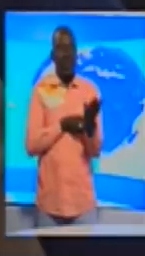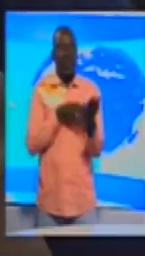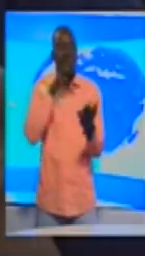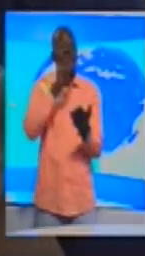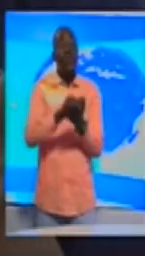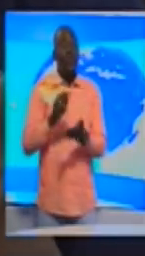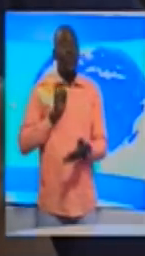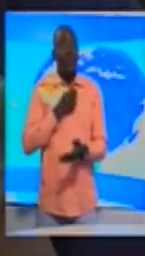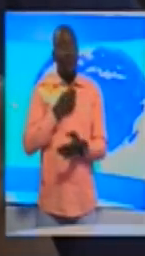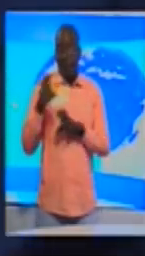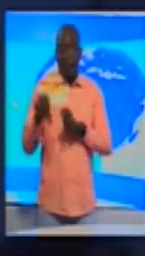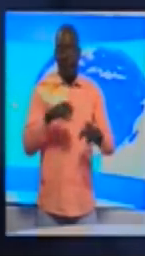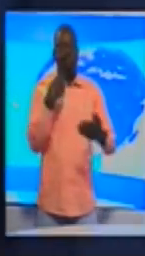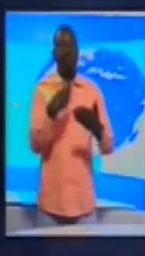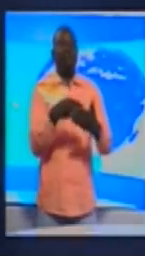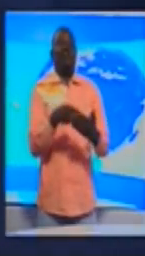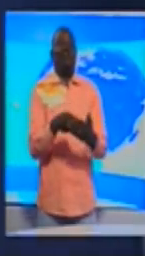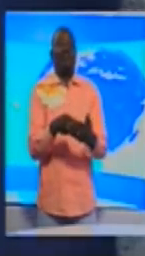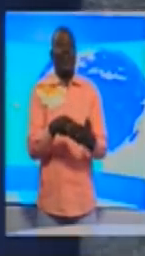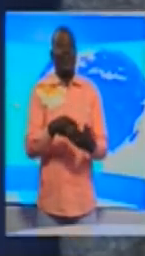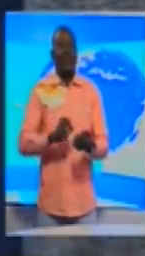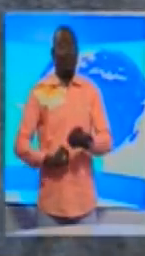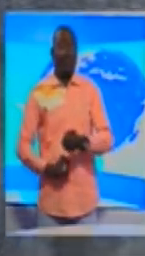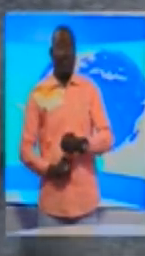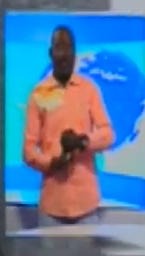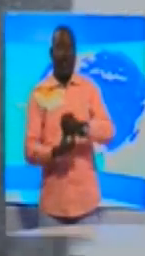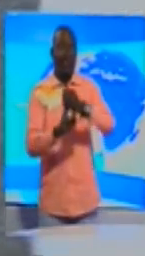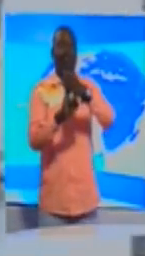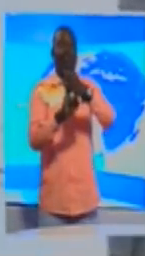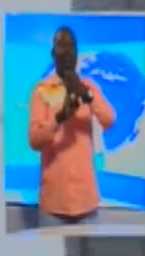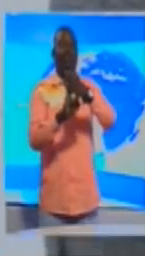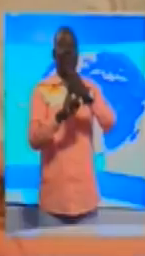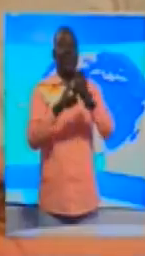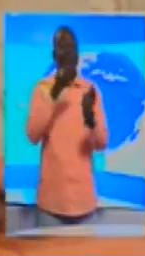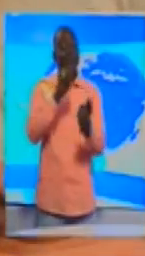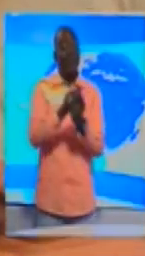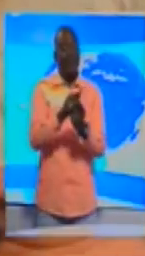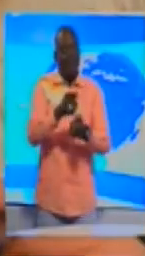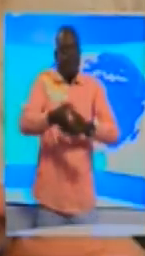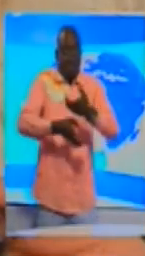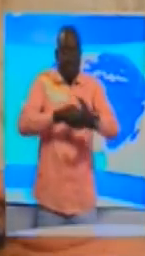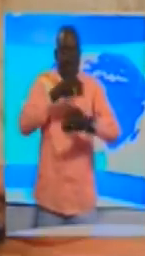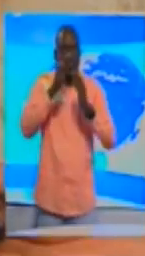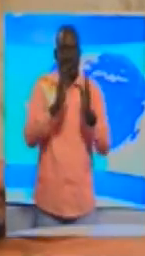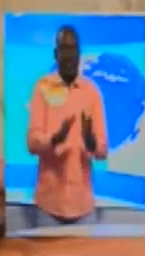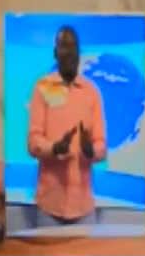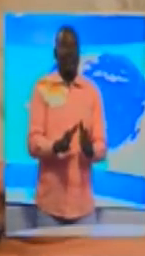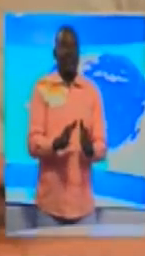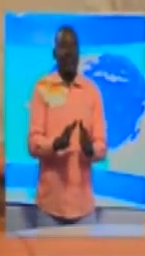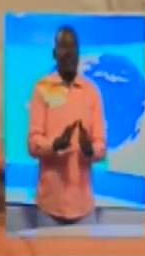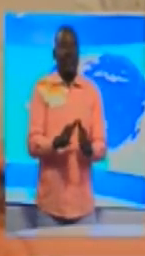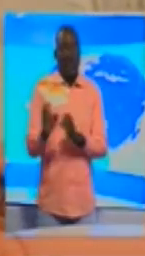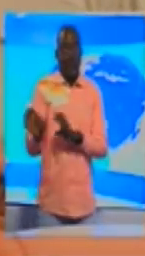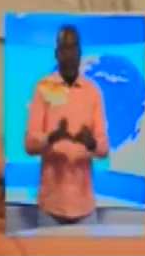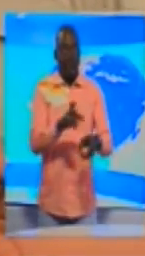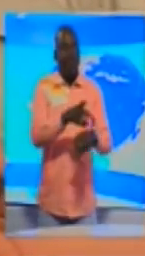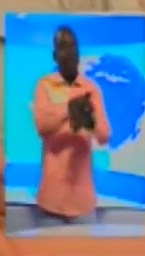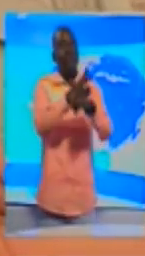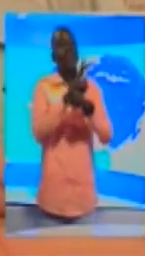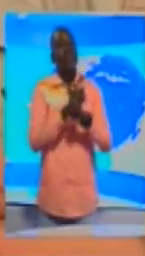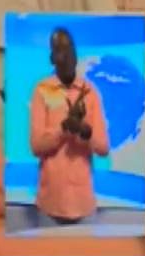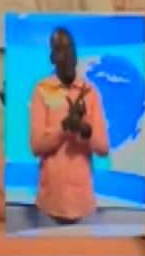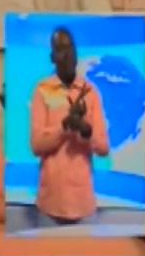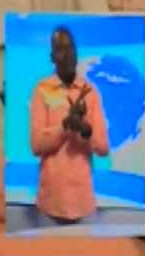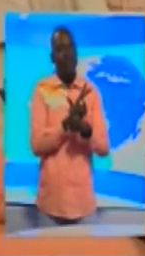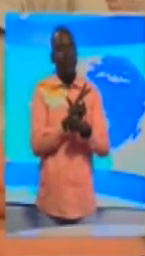faire de cet argent, c'est de soutenir les petits commerçants. Faire des prêts. Quand on dit prêts